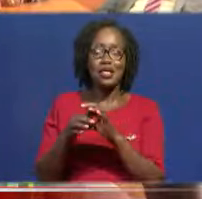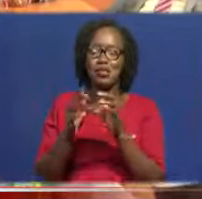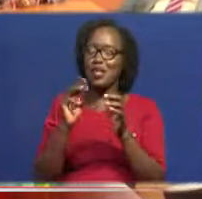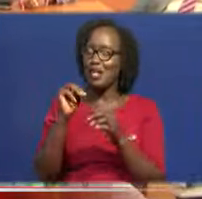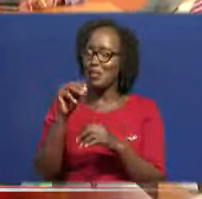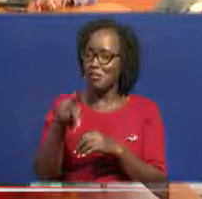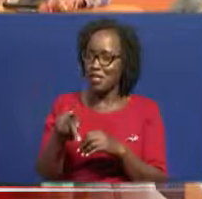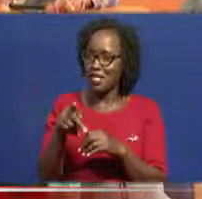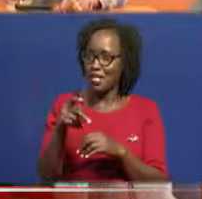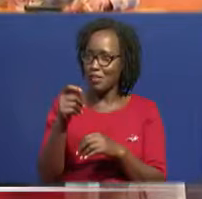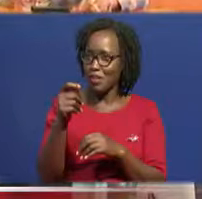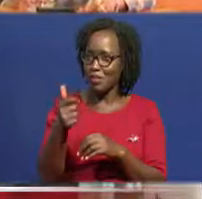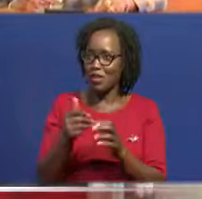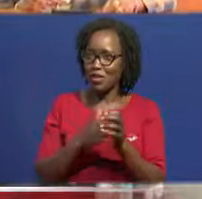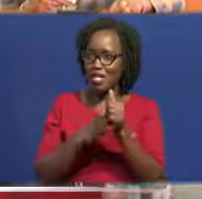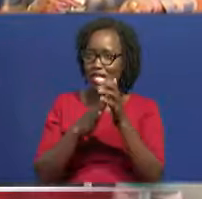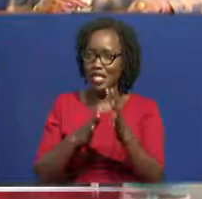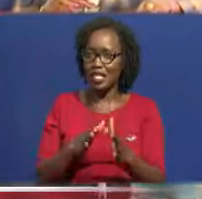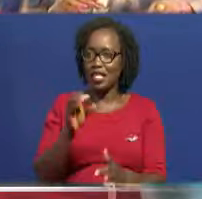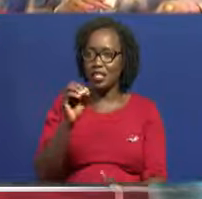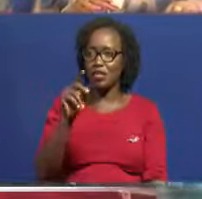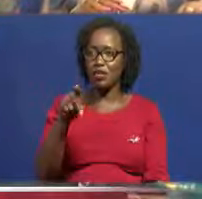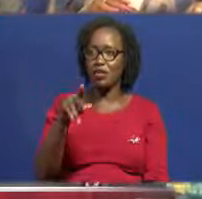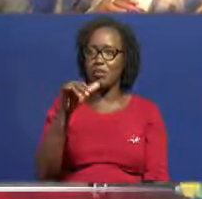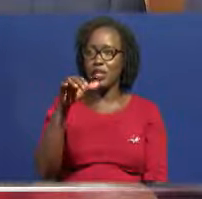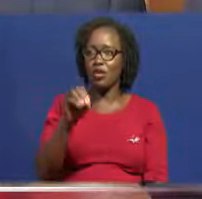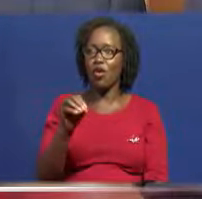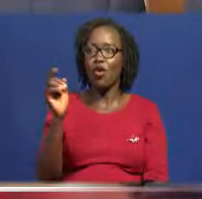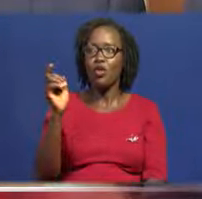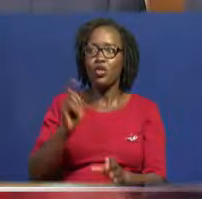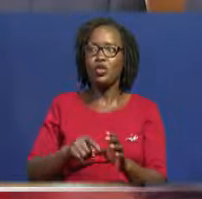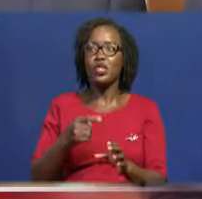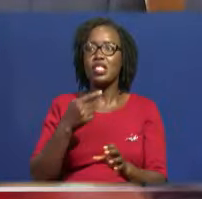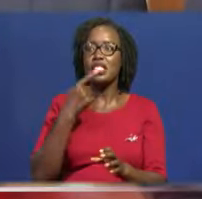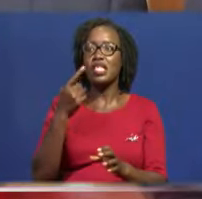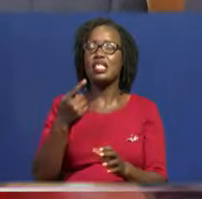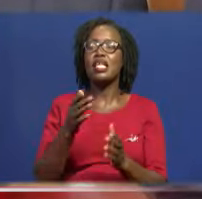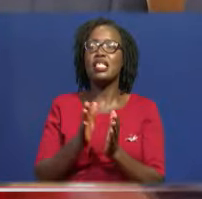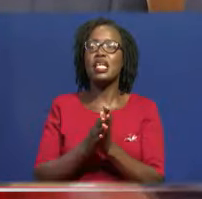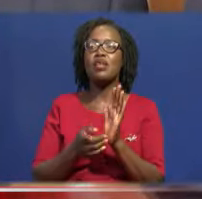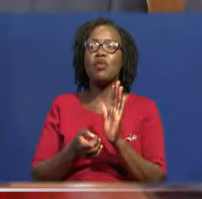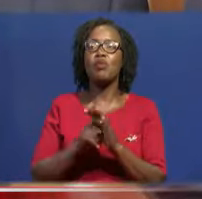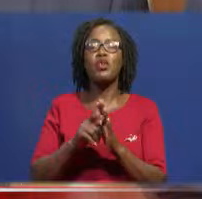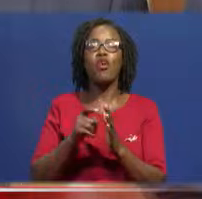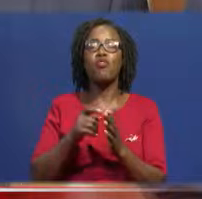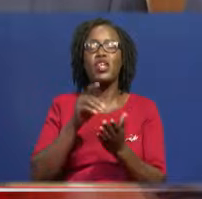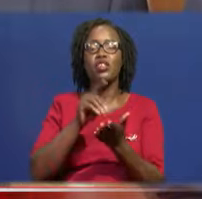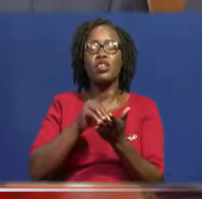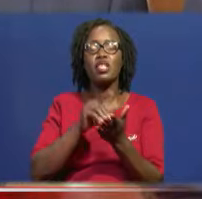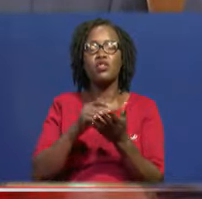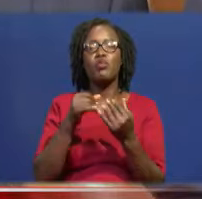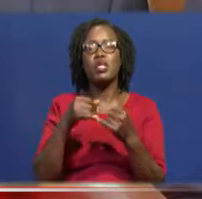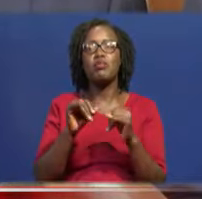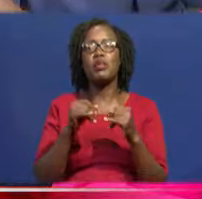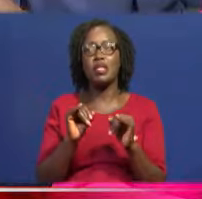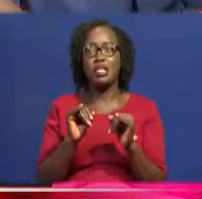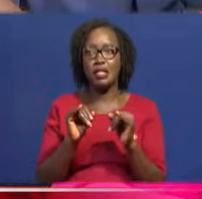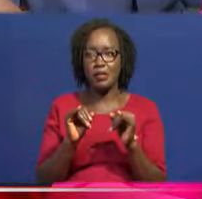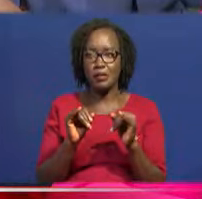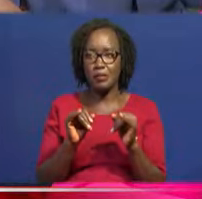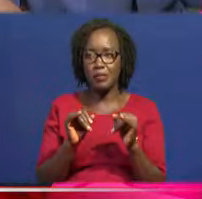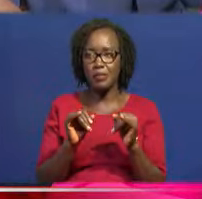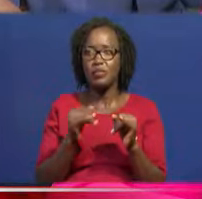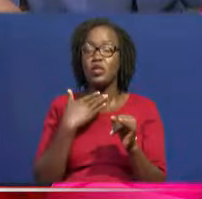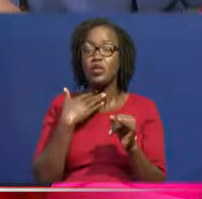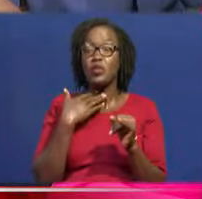kiongozi wa wachache bungeni Opiyo Wandayi wamejitosa kwenye swala hilo wakitaka matakwa ya madaktari hao yatimizwe.